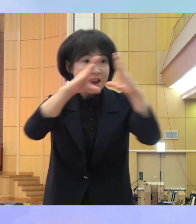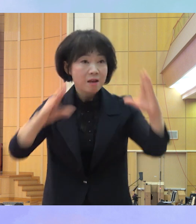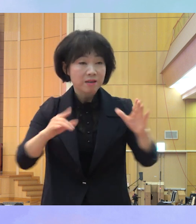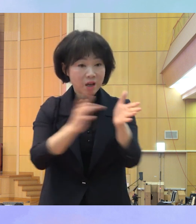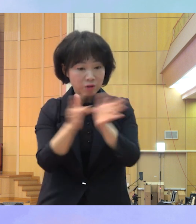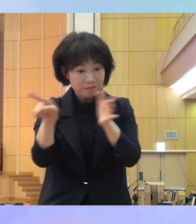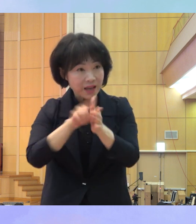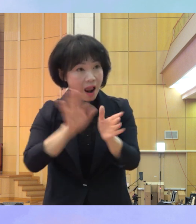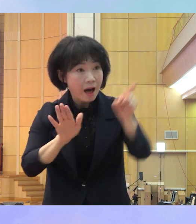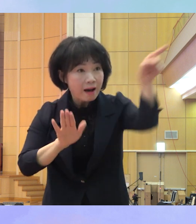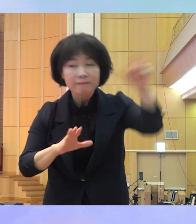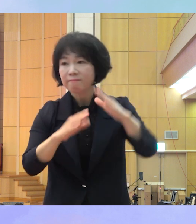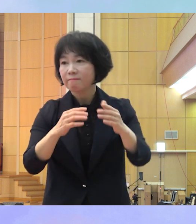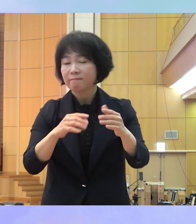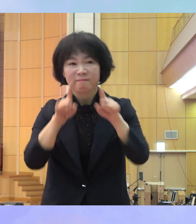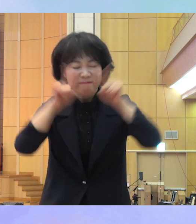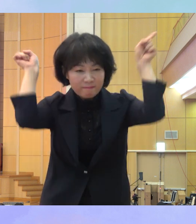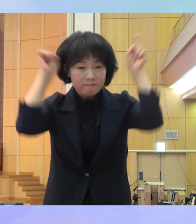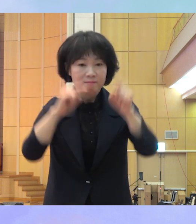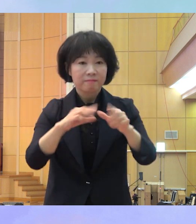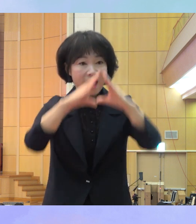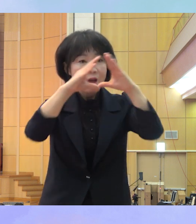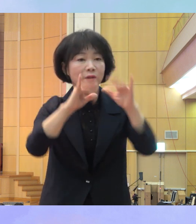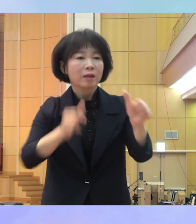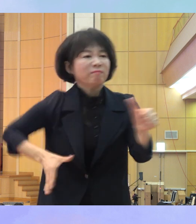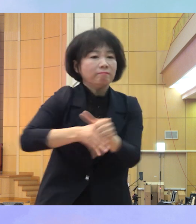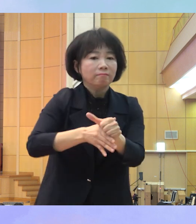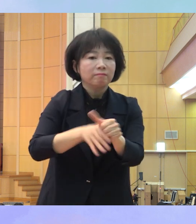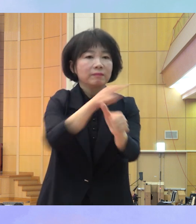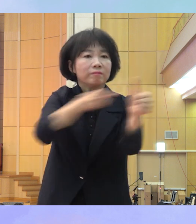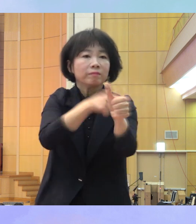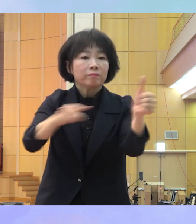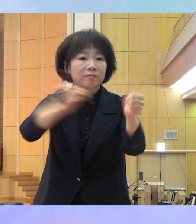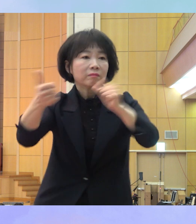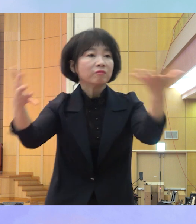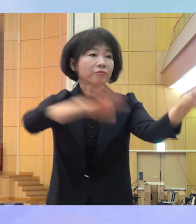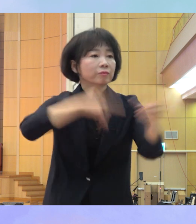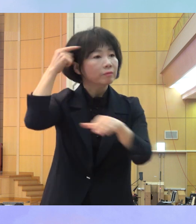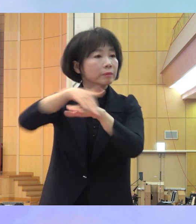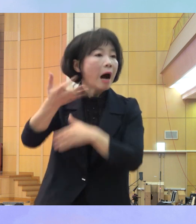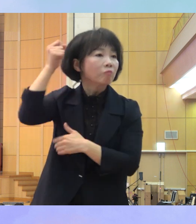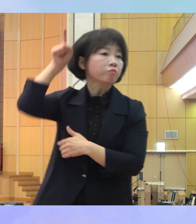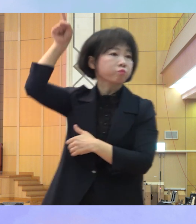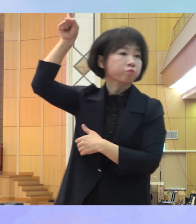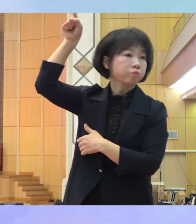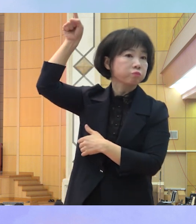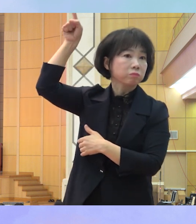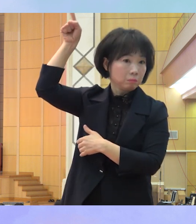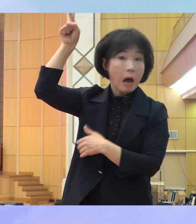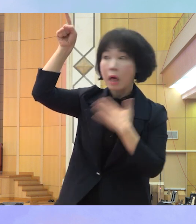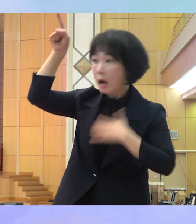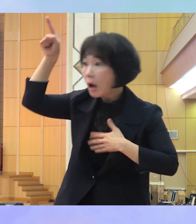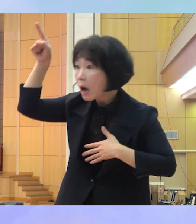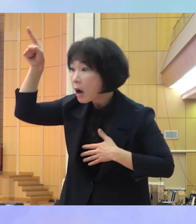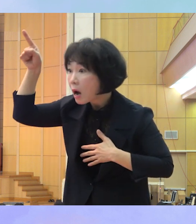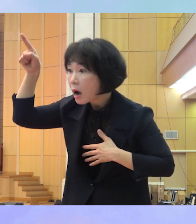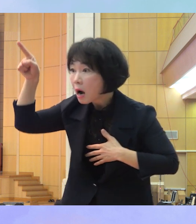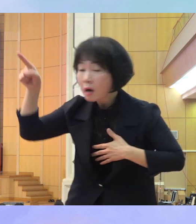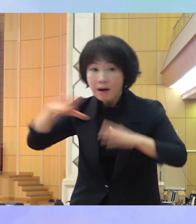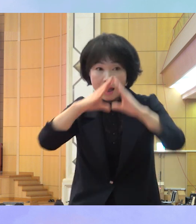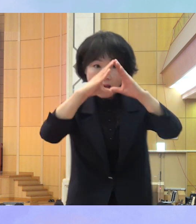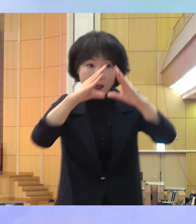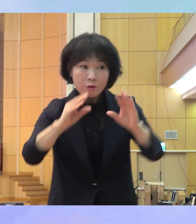사람을 친단 말은 죽이는 겁니다. 치러 다니실 때에